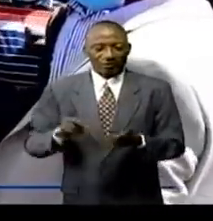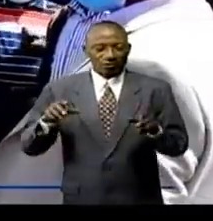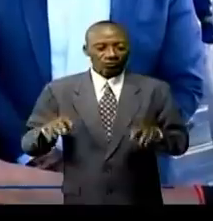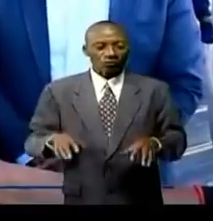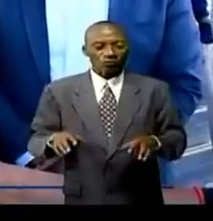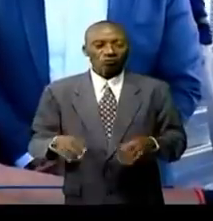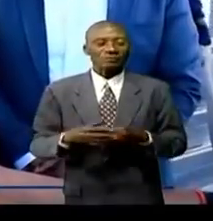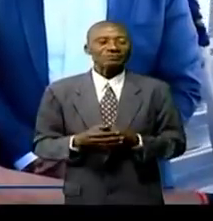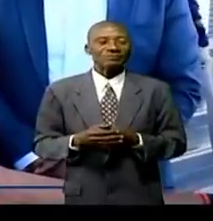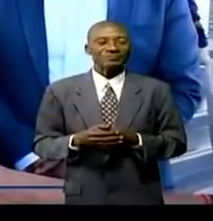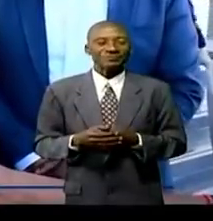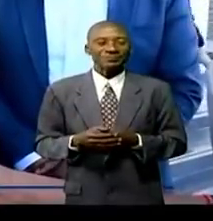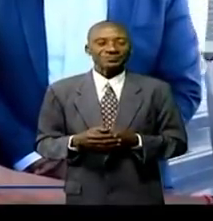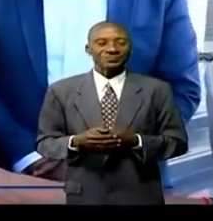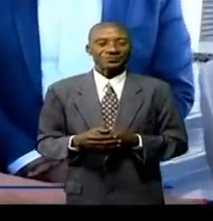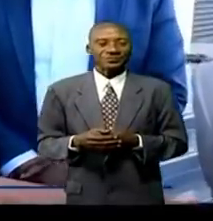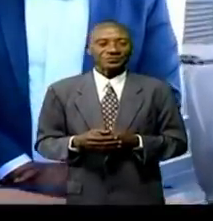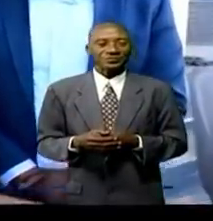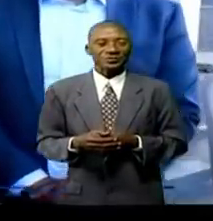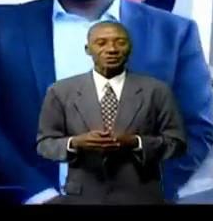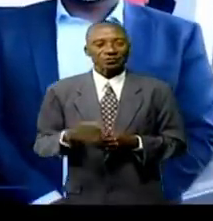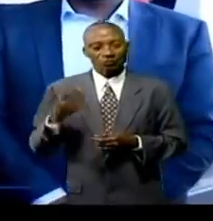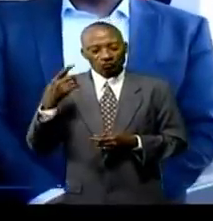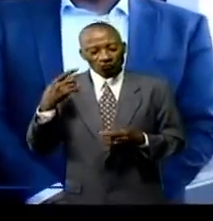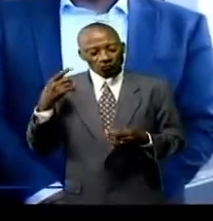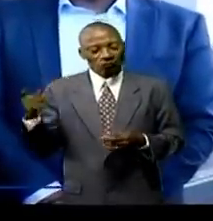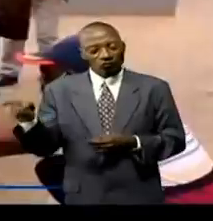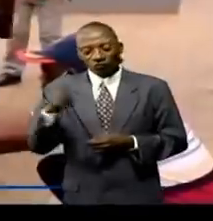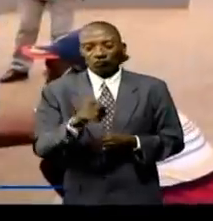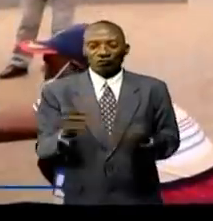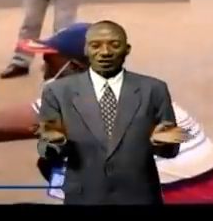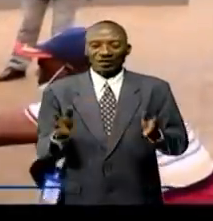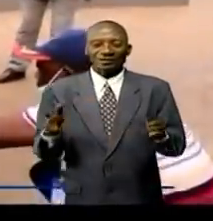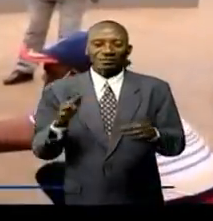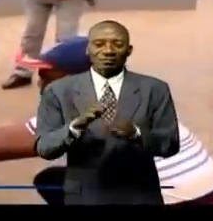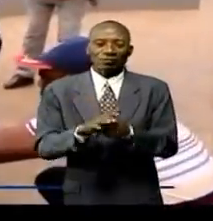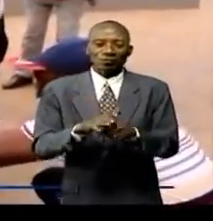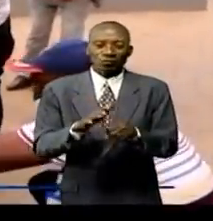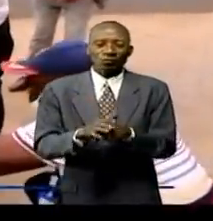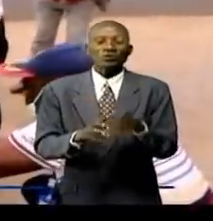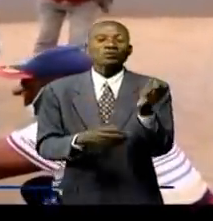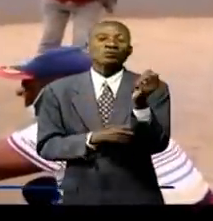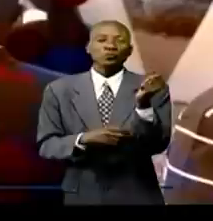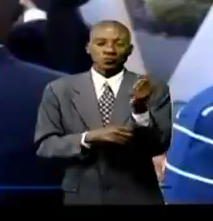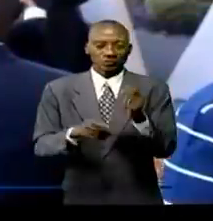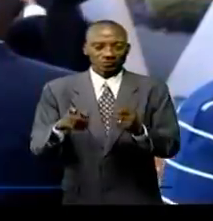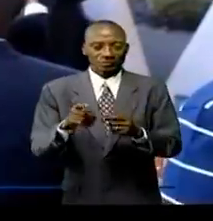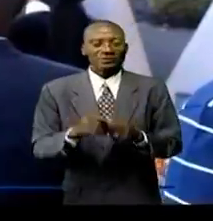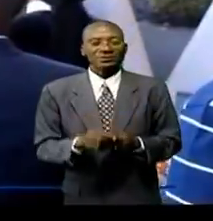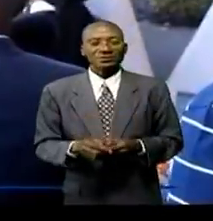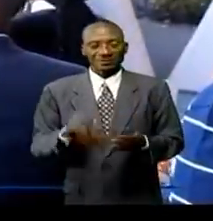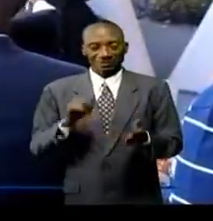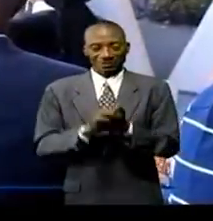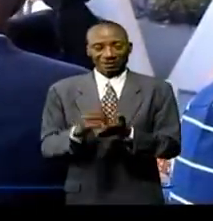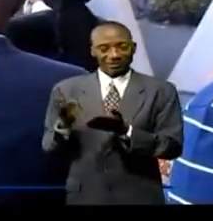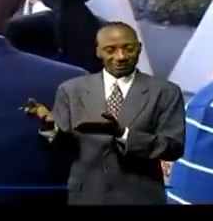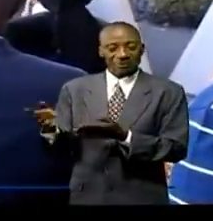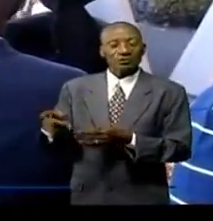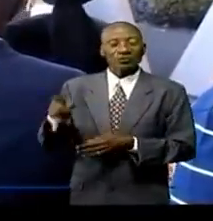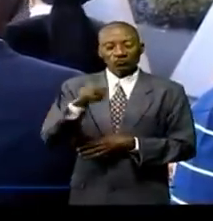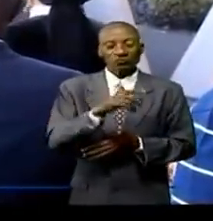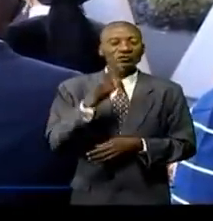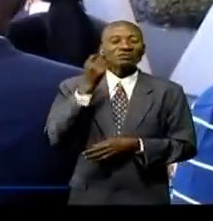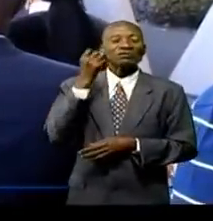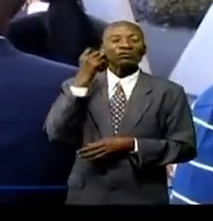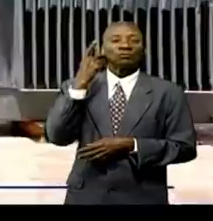milliers des artisanaux. Donc, ces gestes montrent que vous avez compris qu'il faut